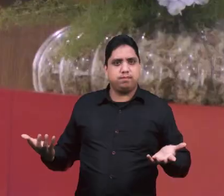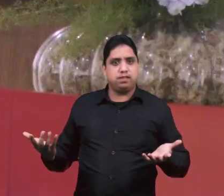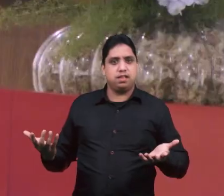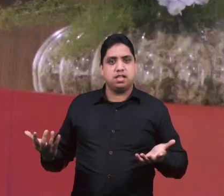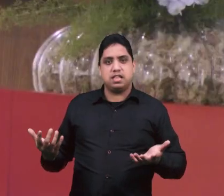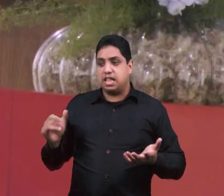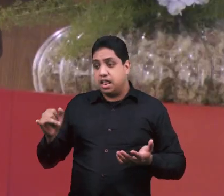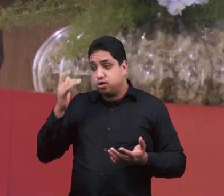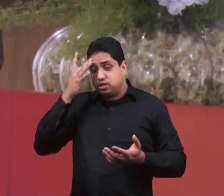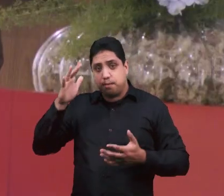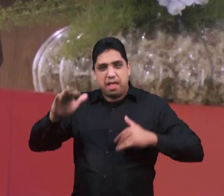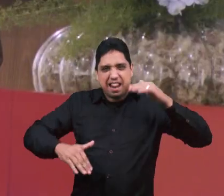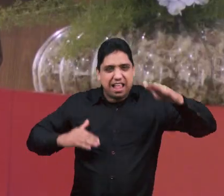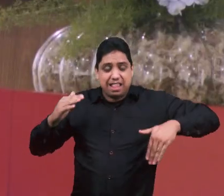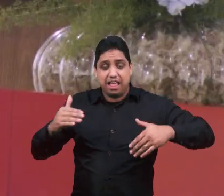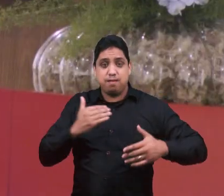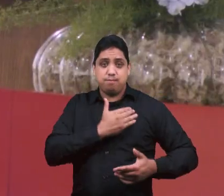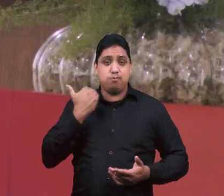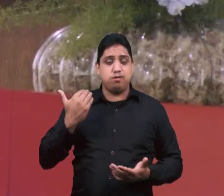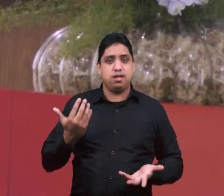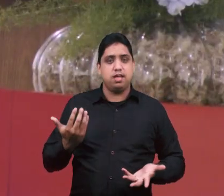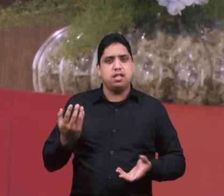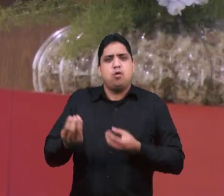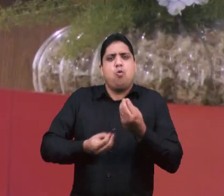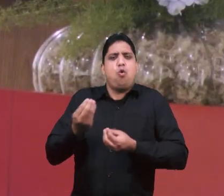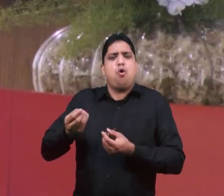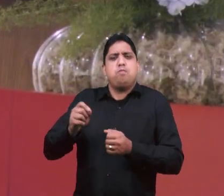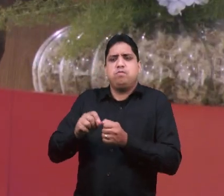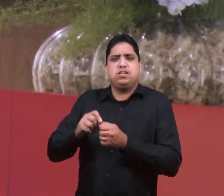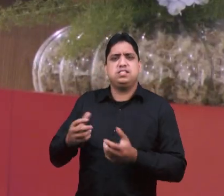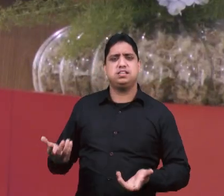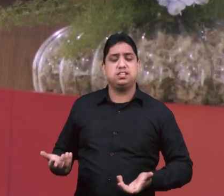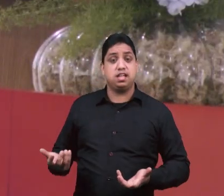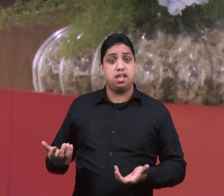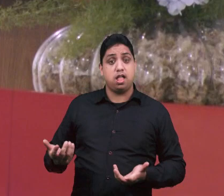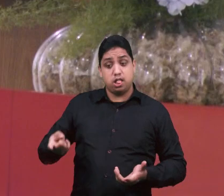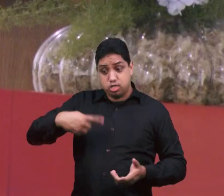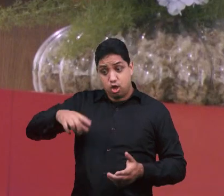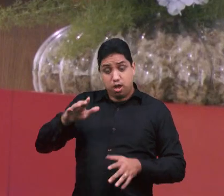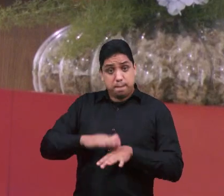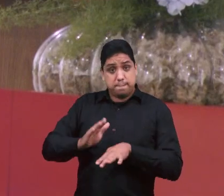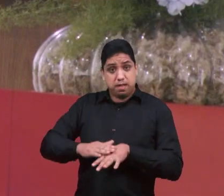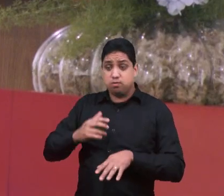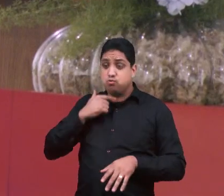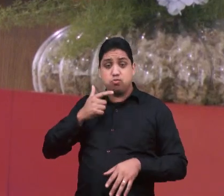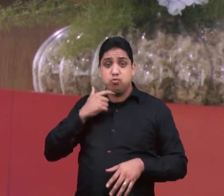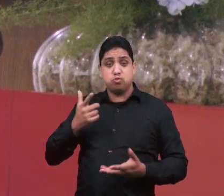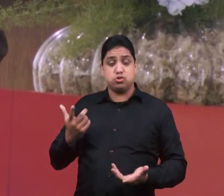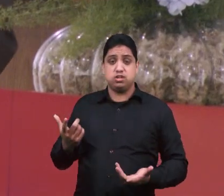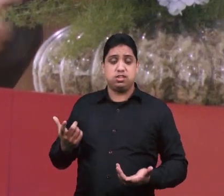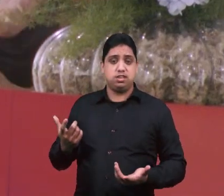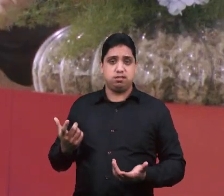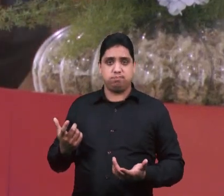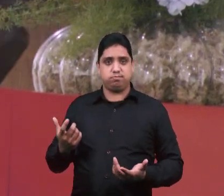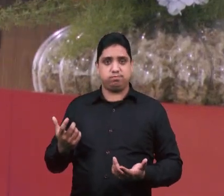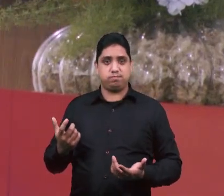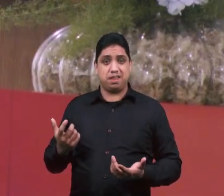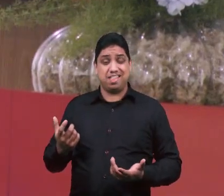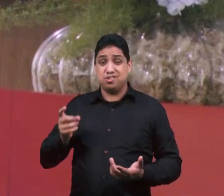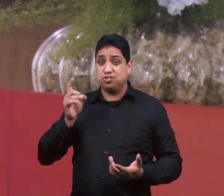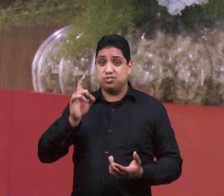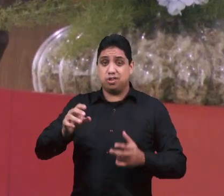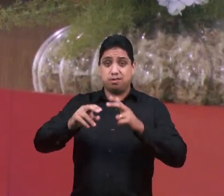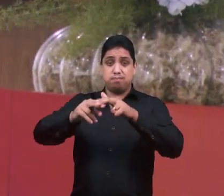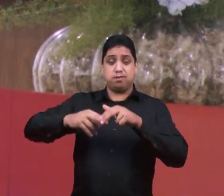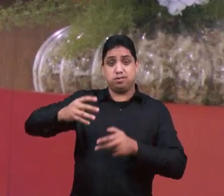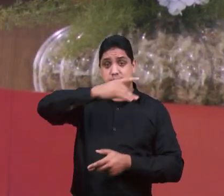pas relâcher. Donc nous savons que pour nous-mêmes, nous n'arrivons pas à avoir ce qu'est la vie éternelle, à